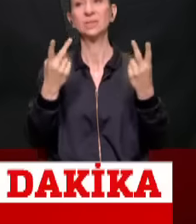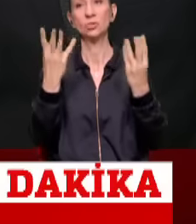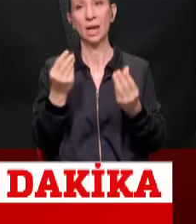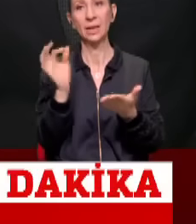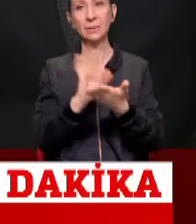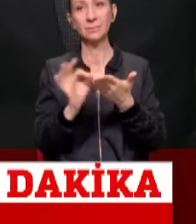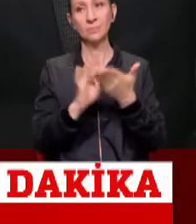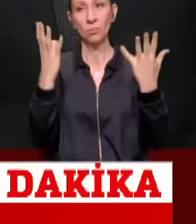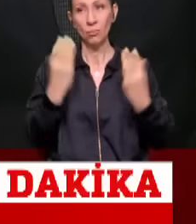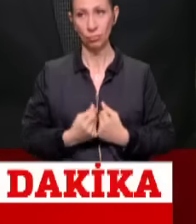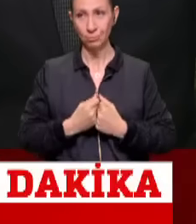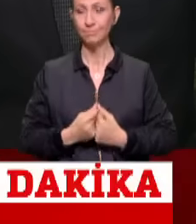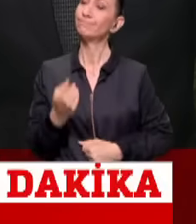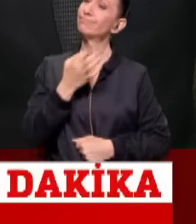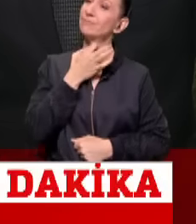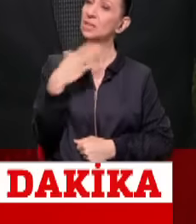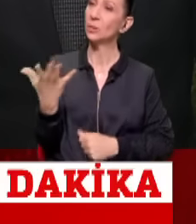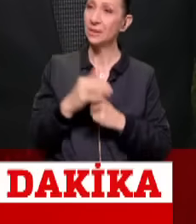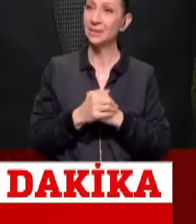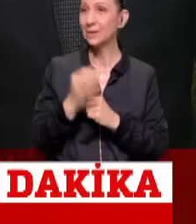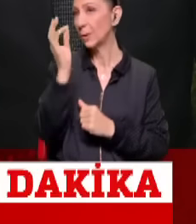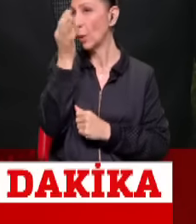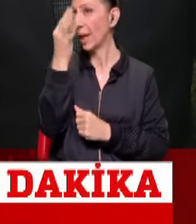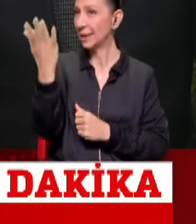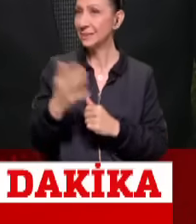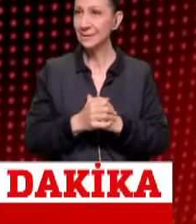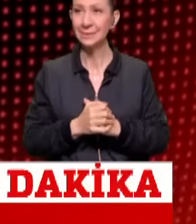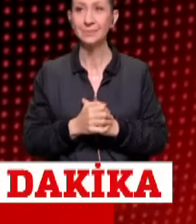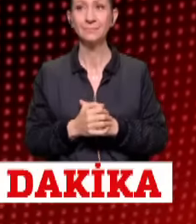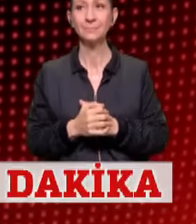geçti. Peki, teşekkür ederiz. Kolay gelsin.